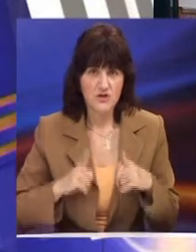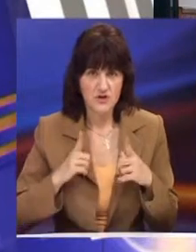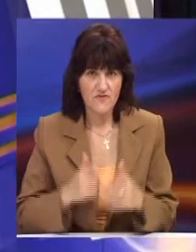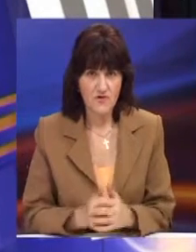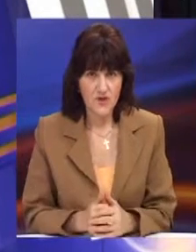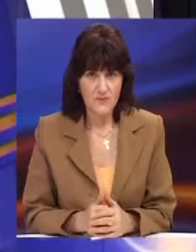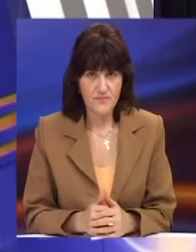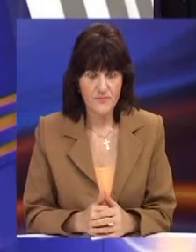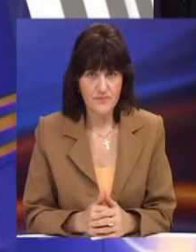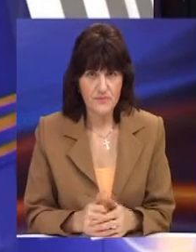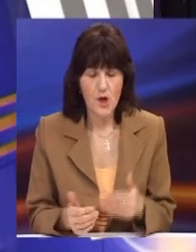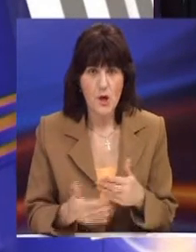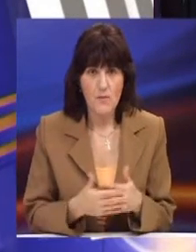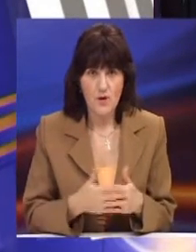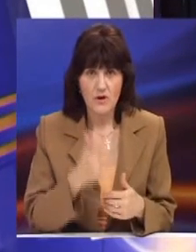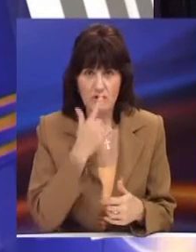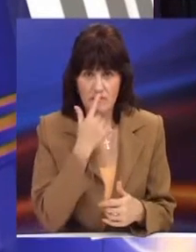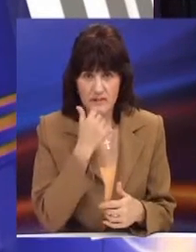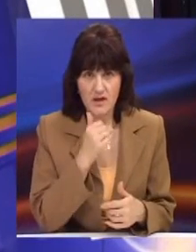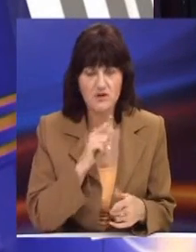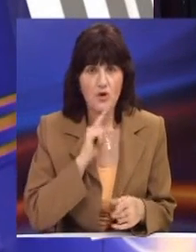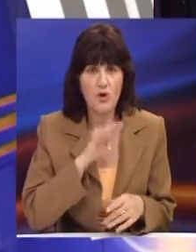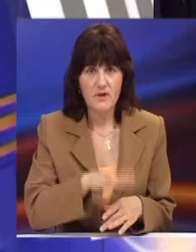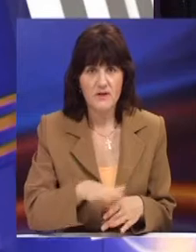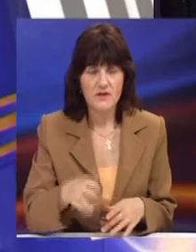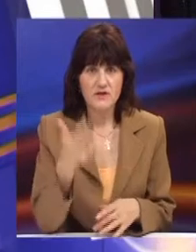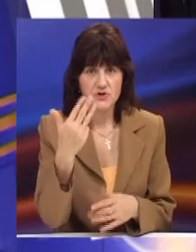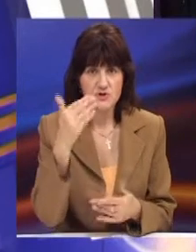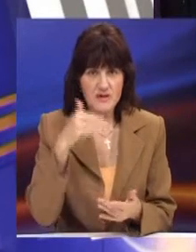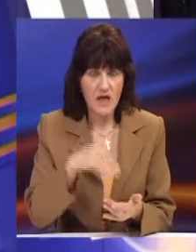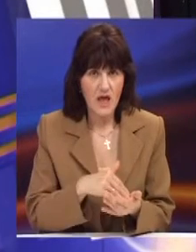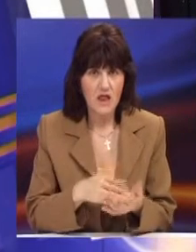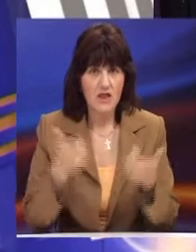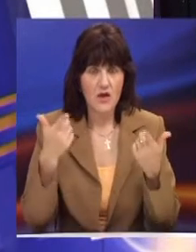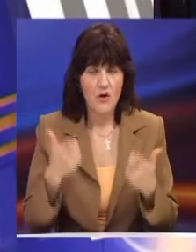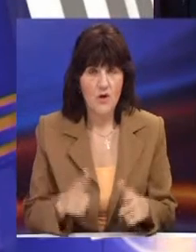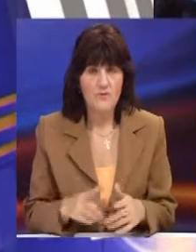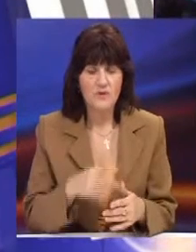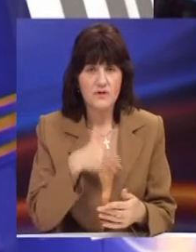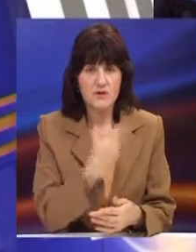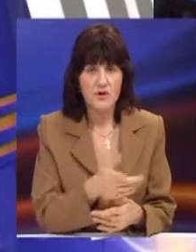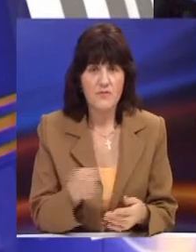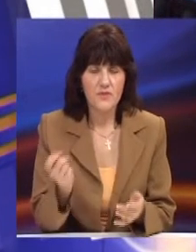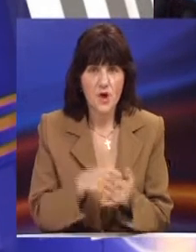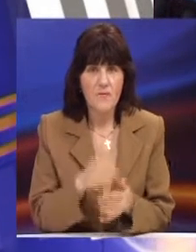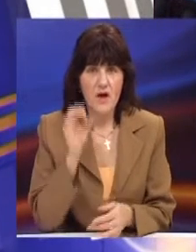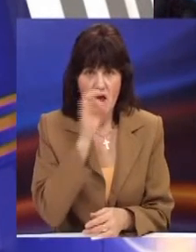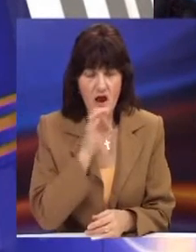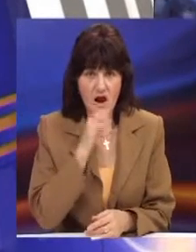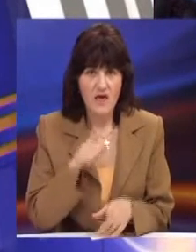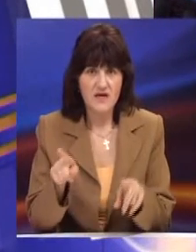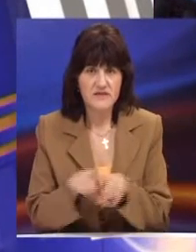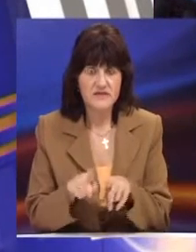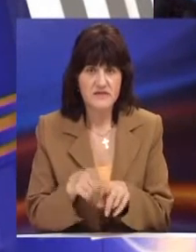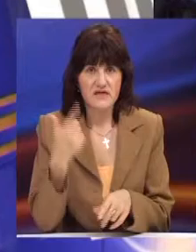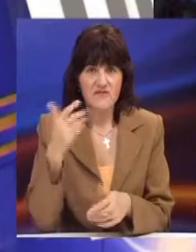malog životića. Pored dečaka kojem će donaciju u iznosu od 40.000 dinara omogućiti da dođe do neophodnih lekova, sestre su